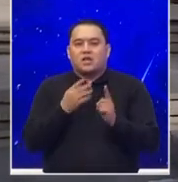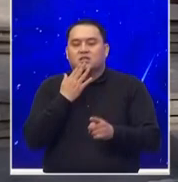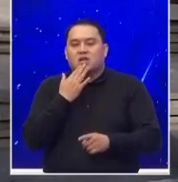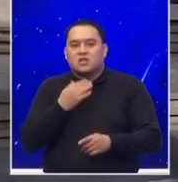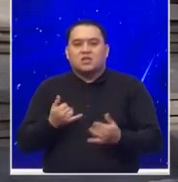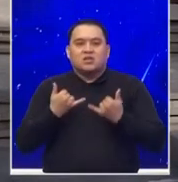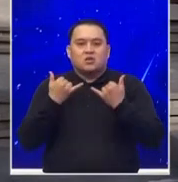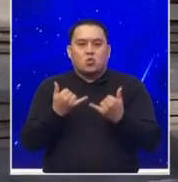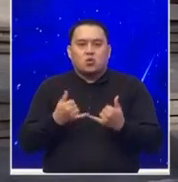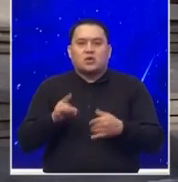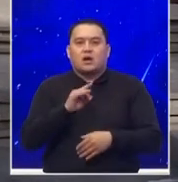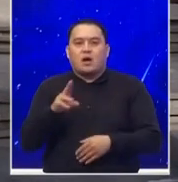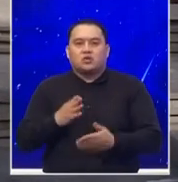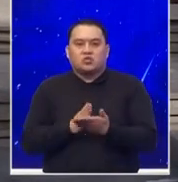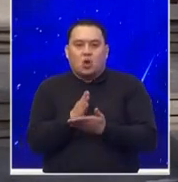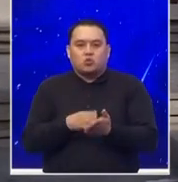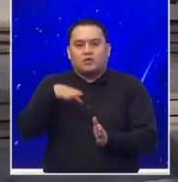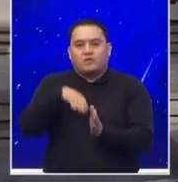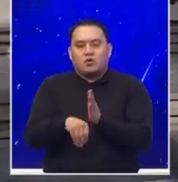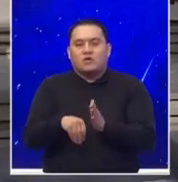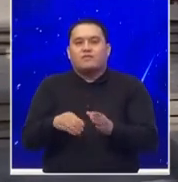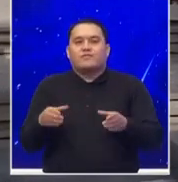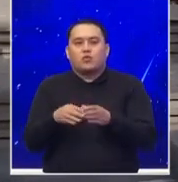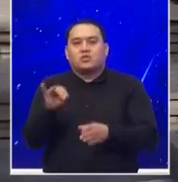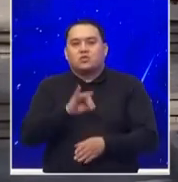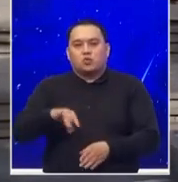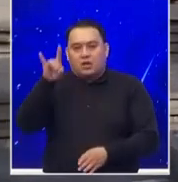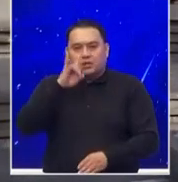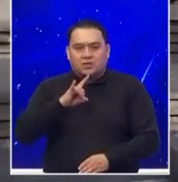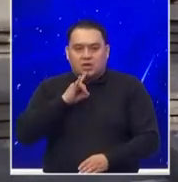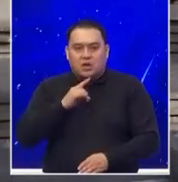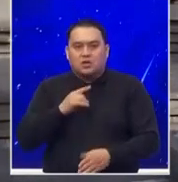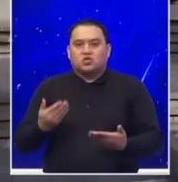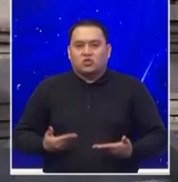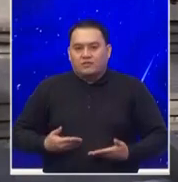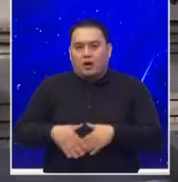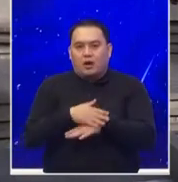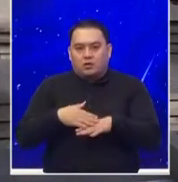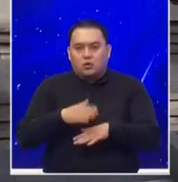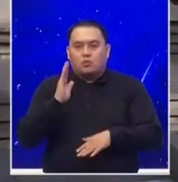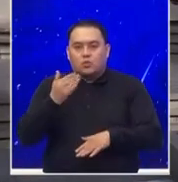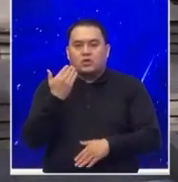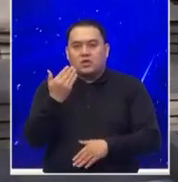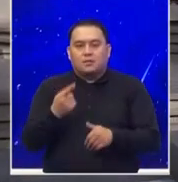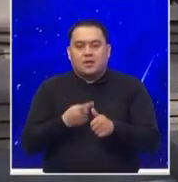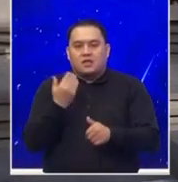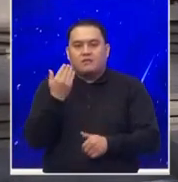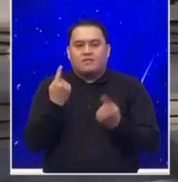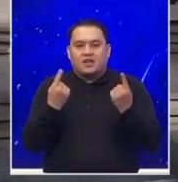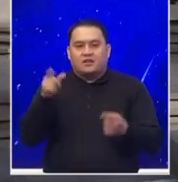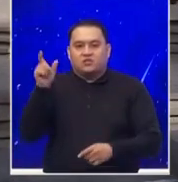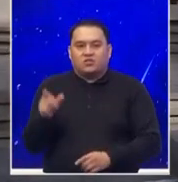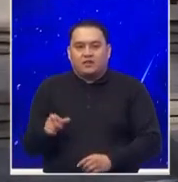достоянием республики. Его имя заслуженно вошло в Золотой фонд истории Казахстана. Пока жив казахский народ, будет жить и имя этого